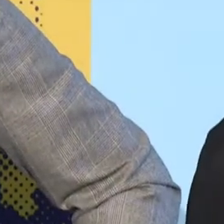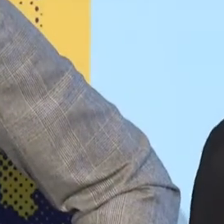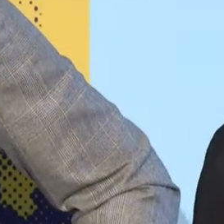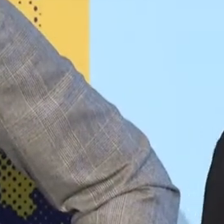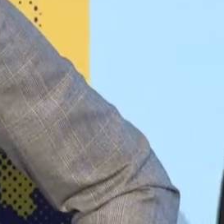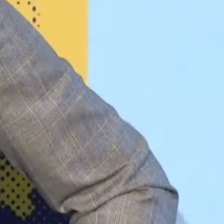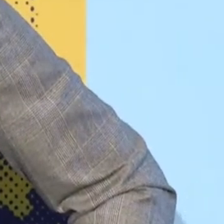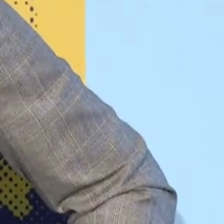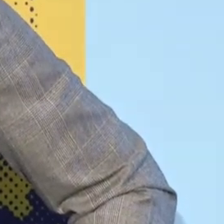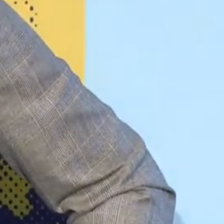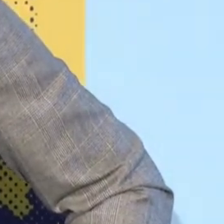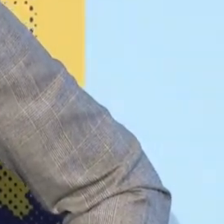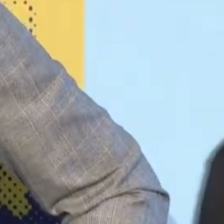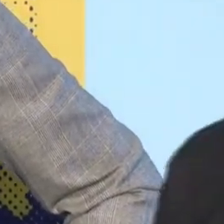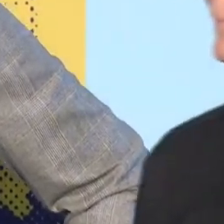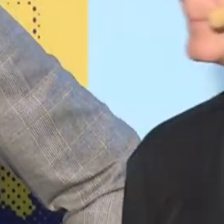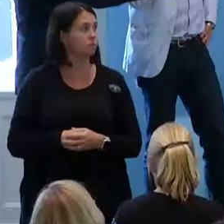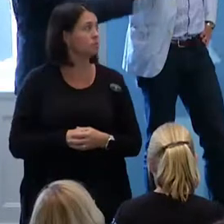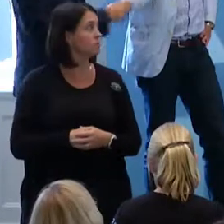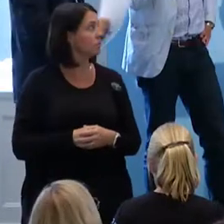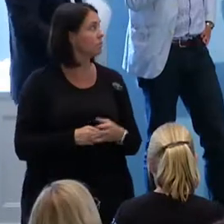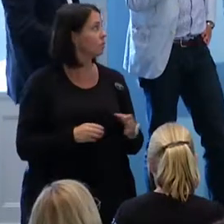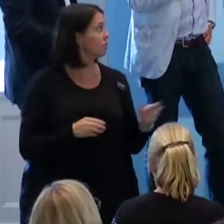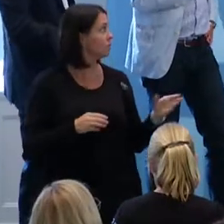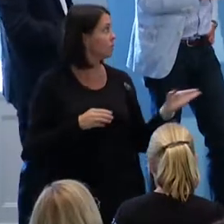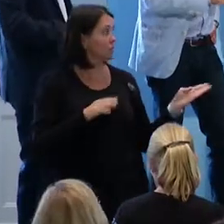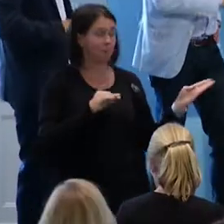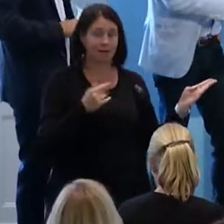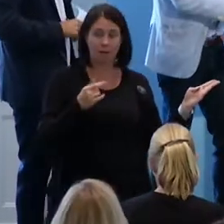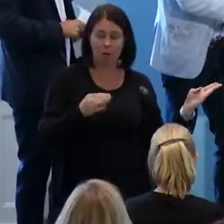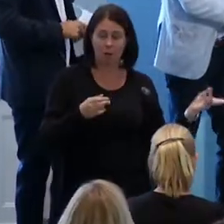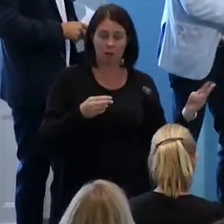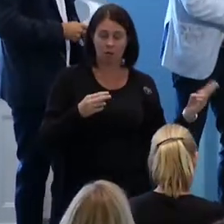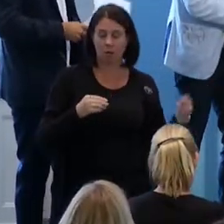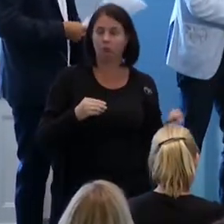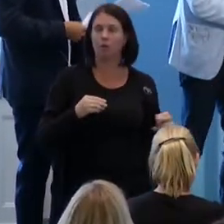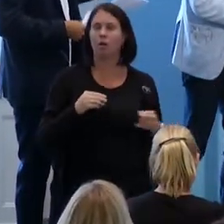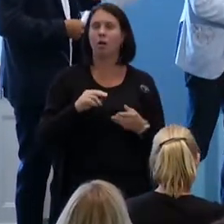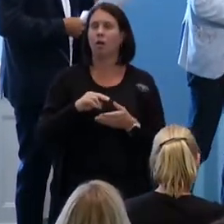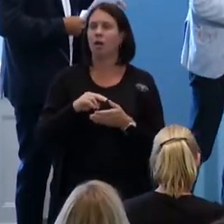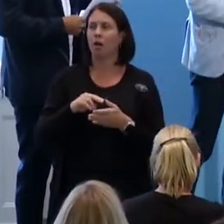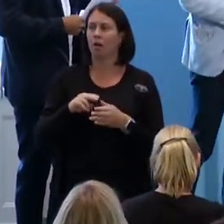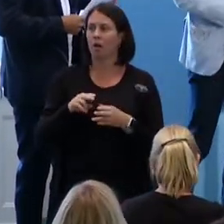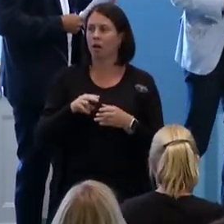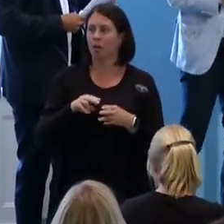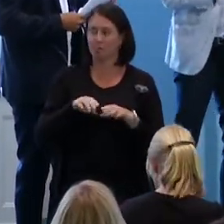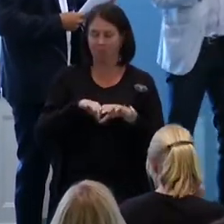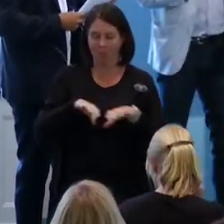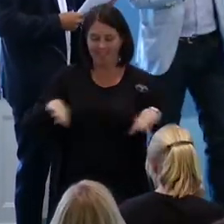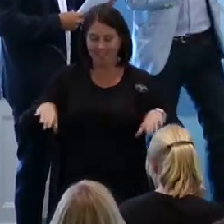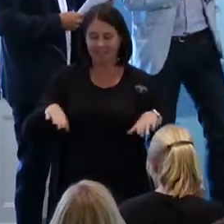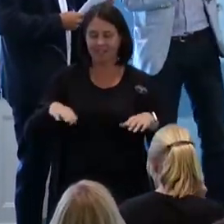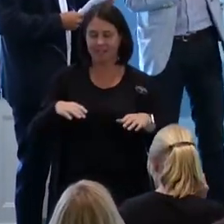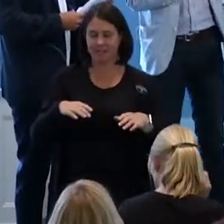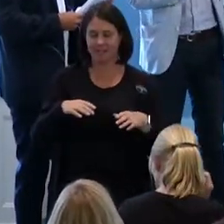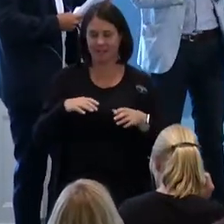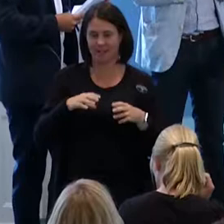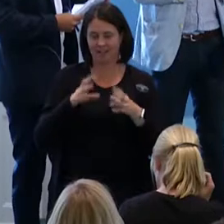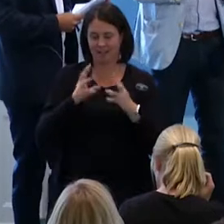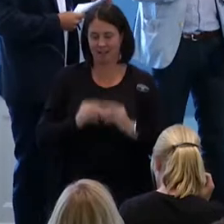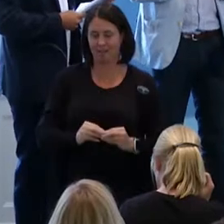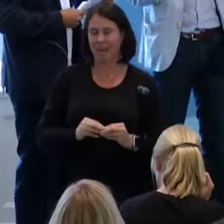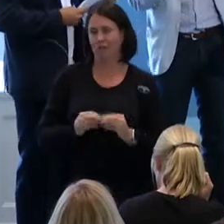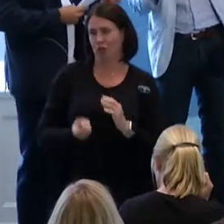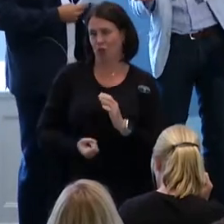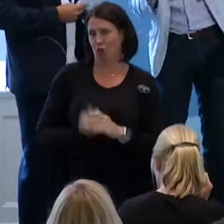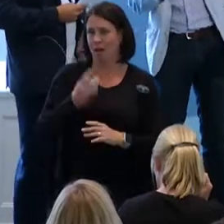också. Ola och Märta. En panelsämne och panelens sammansättning, det skapar också alltid en viss